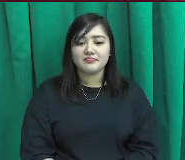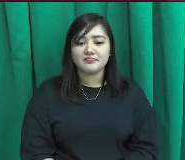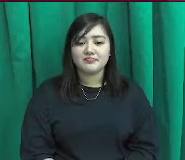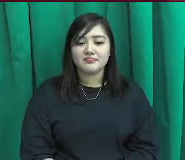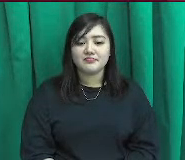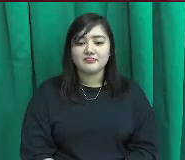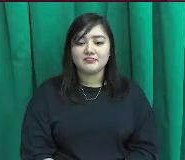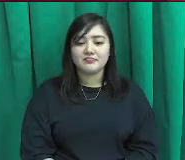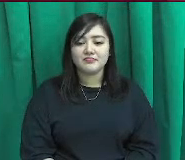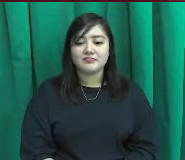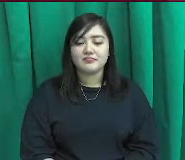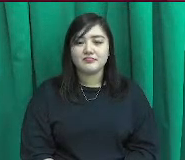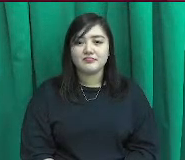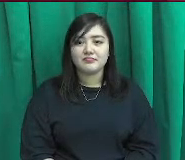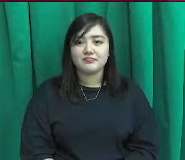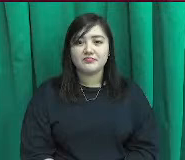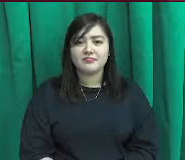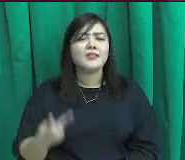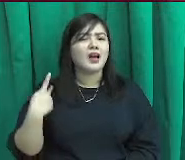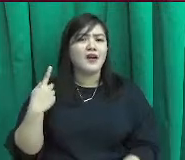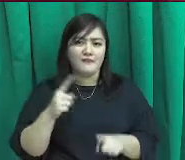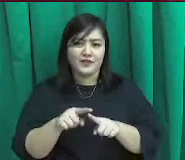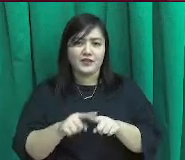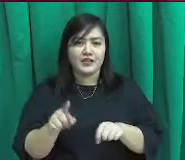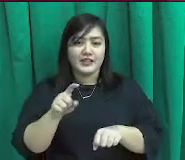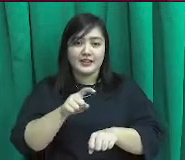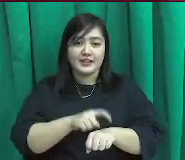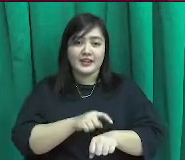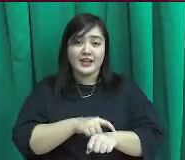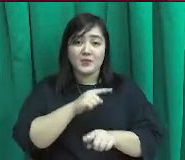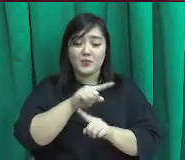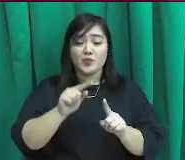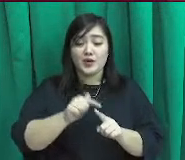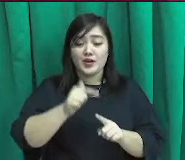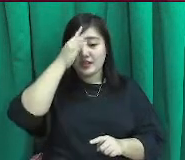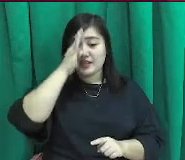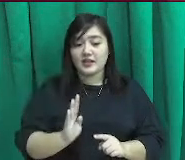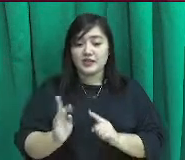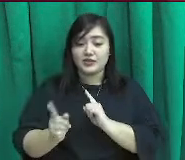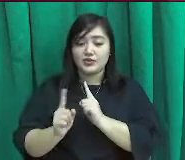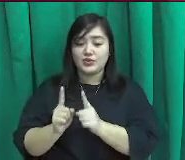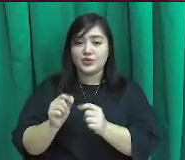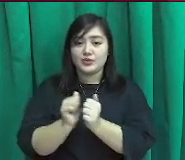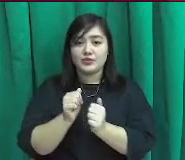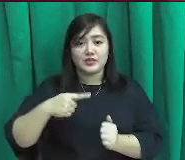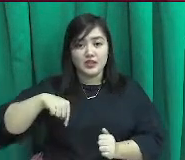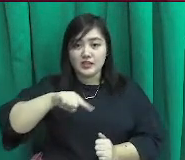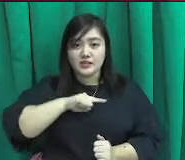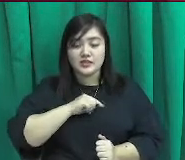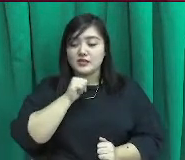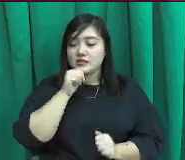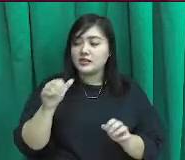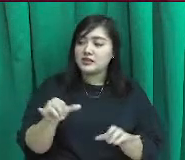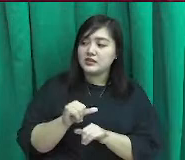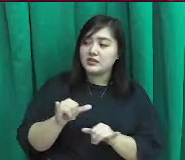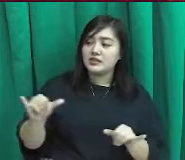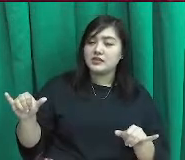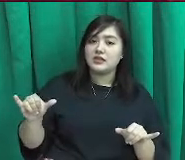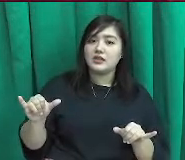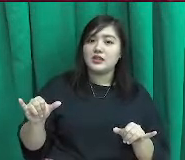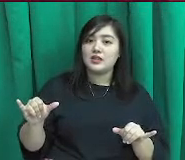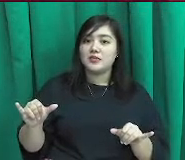lumago. Yeah. Iba-iba yung oras eh, iba-iba yung panahon. Maaring hindi sabay-sabay tayong lumalago. Tama yan. Ano? At yung mga bata, yung mga anak